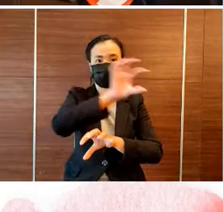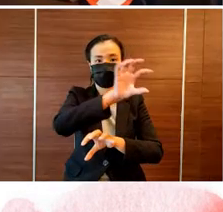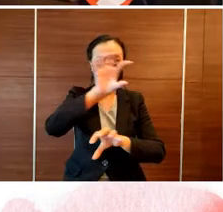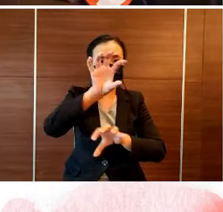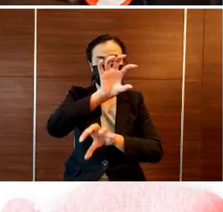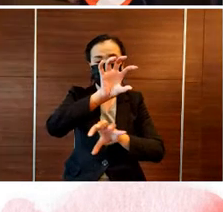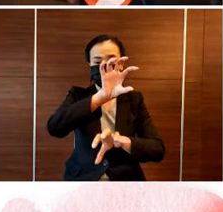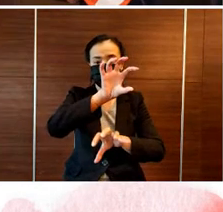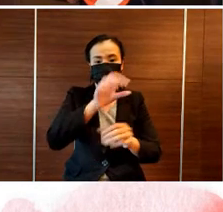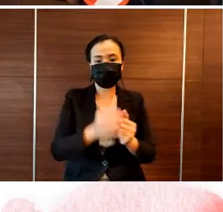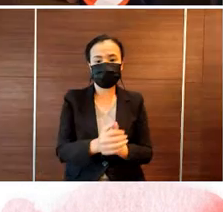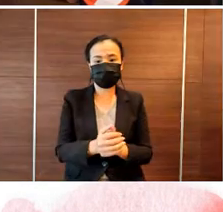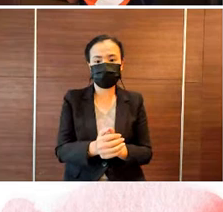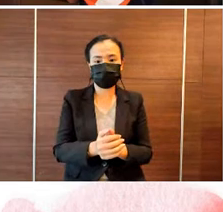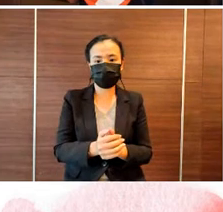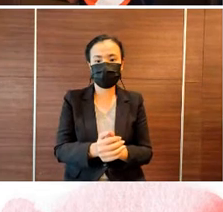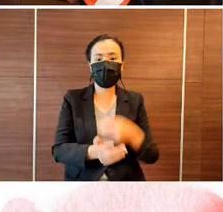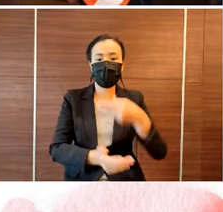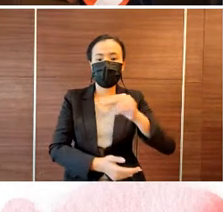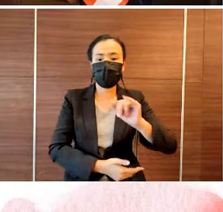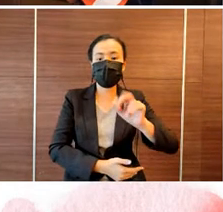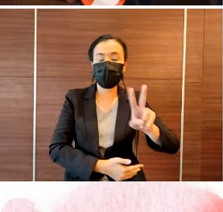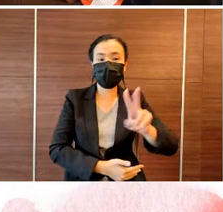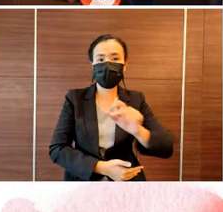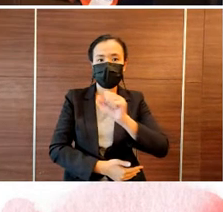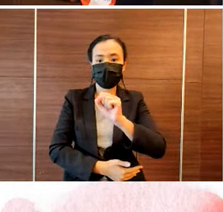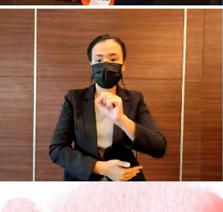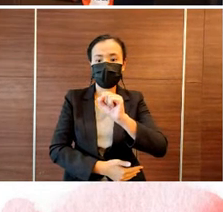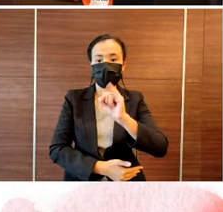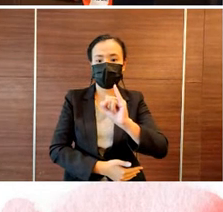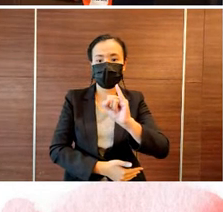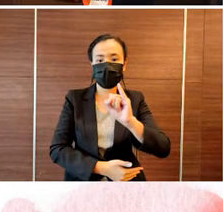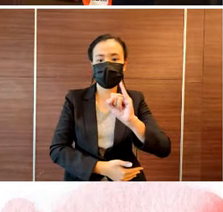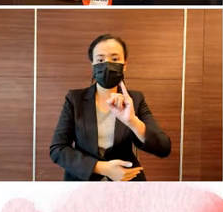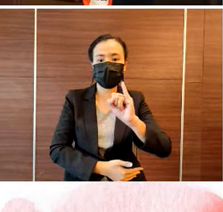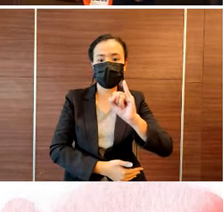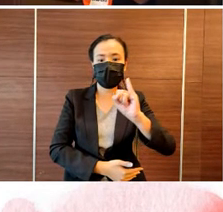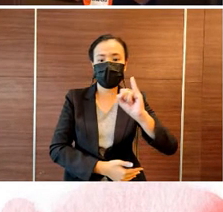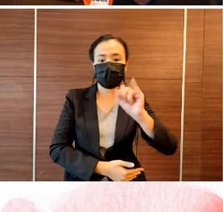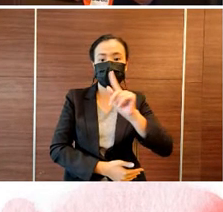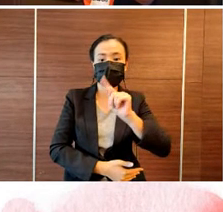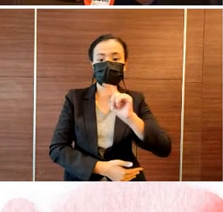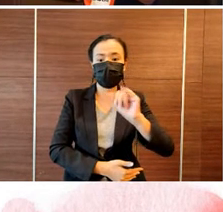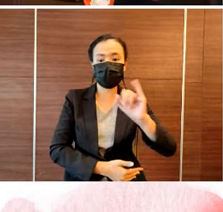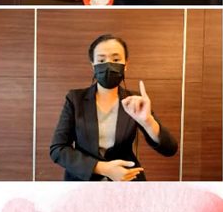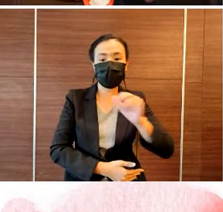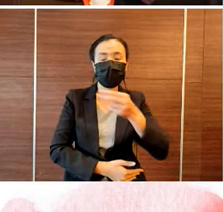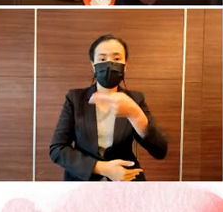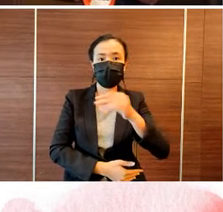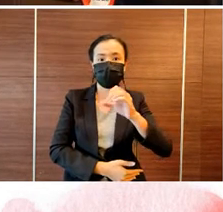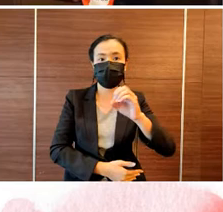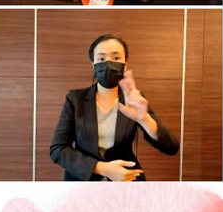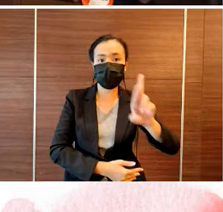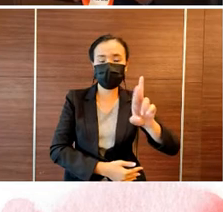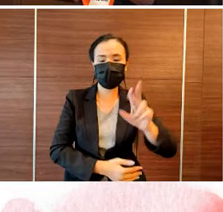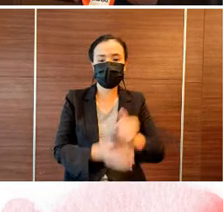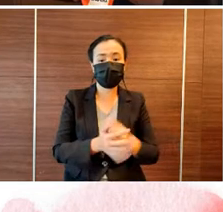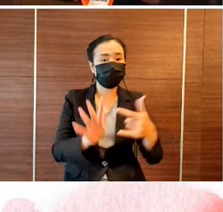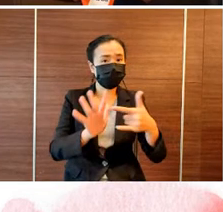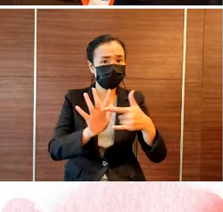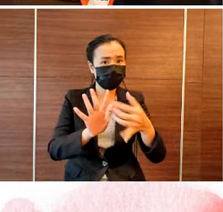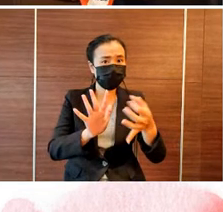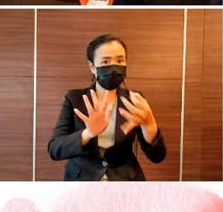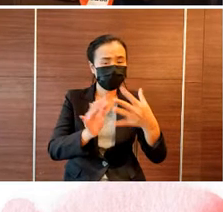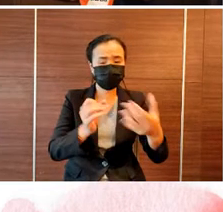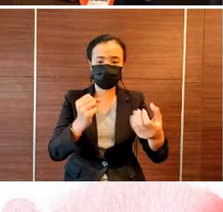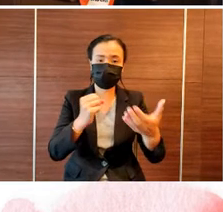ลอดภัยจาก HIV SCI SCV ยังไงจริงๆแล้วมันมีความปลอดภัยในแง่ของการใช้ยาตัวนั้นๆด้วยเนาะใช้ยาตัวนั้นออกฤทธิ์ยังไง